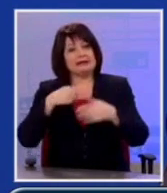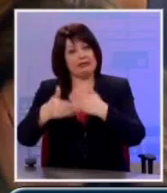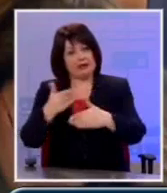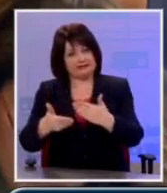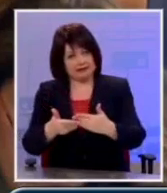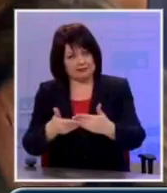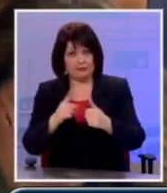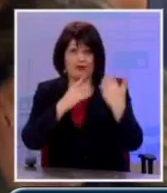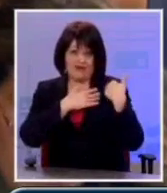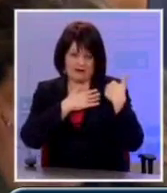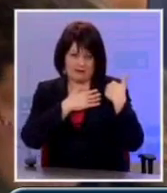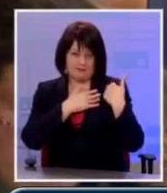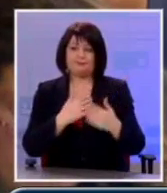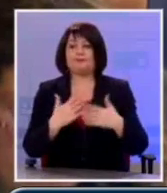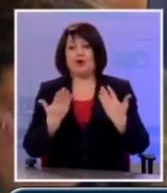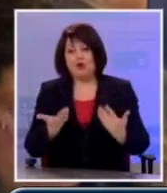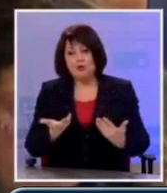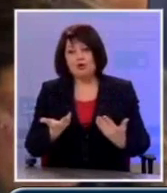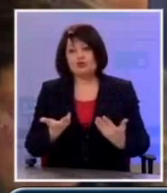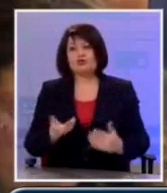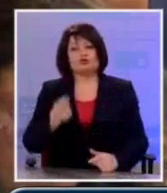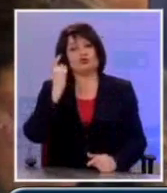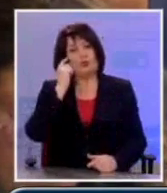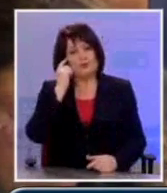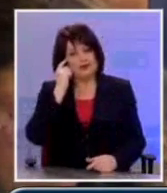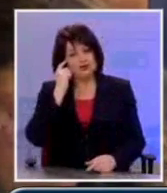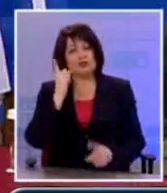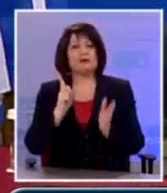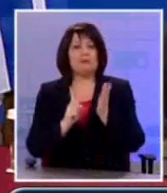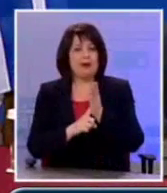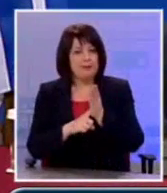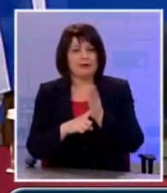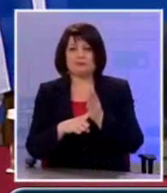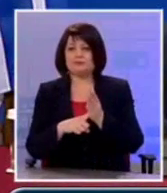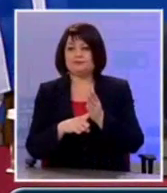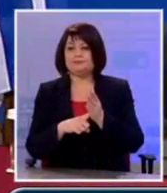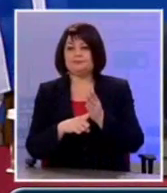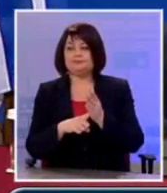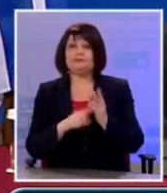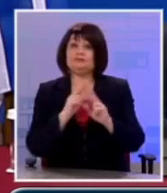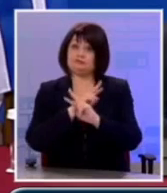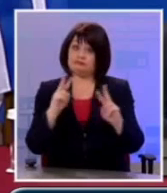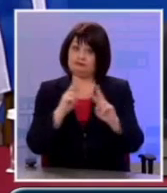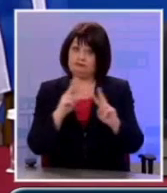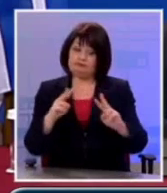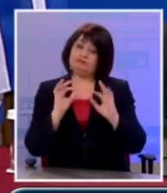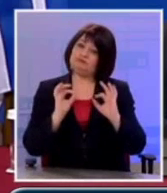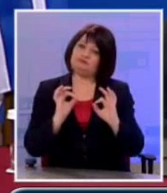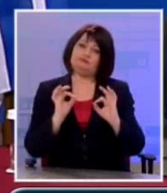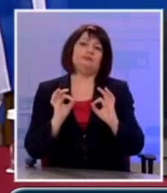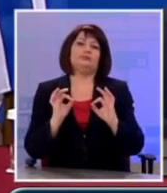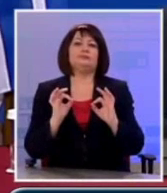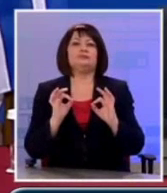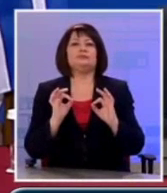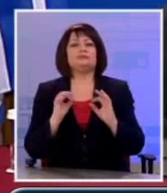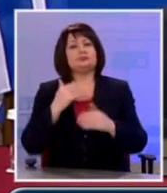διαδικασία. Όμως, νομίζω ότι πρέπει να είμαστε σαφείς. Φυσικά, σε αυτή